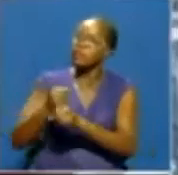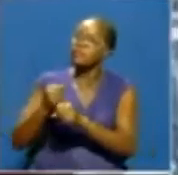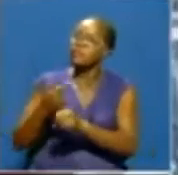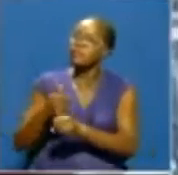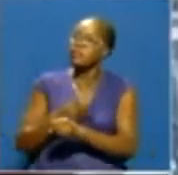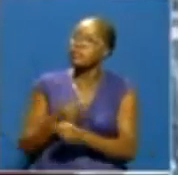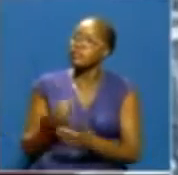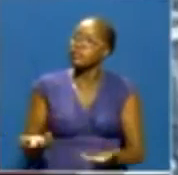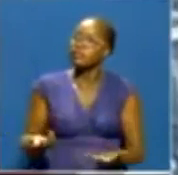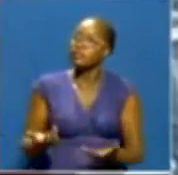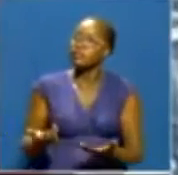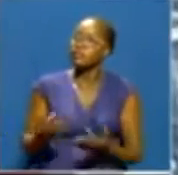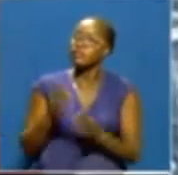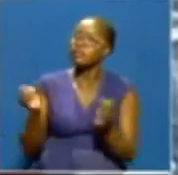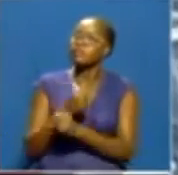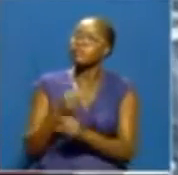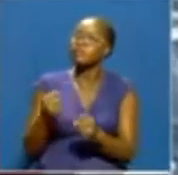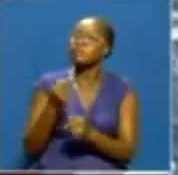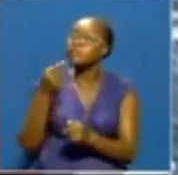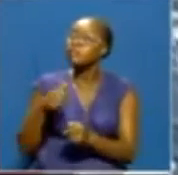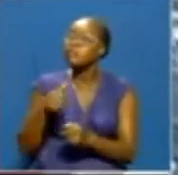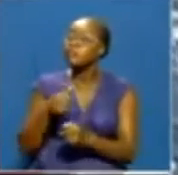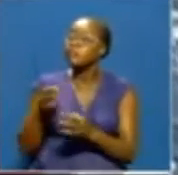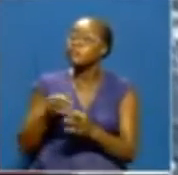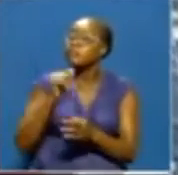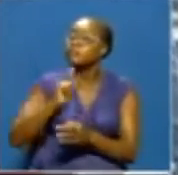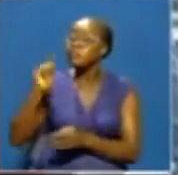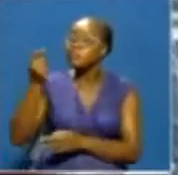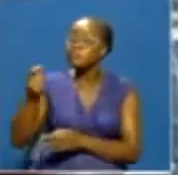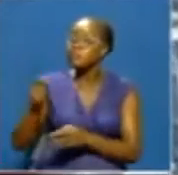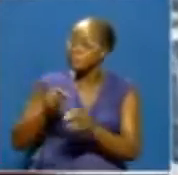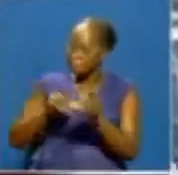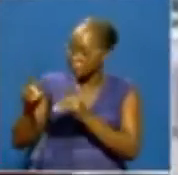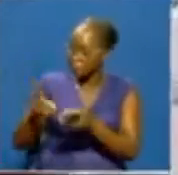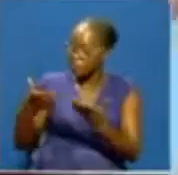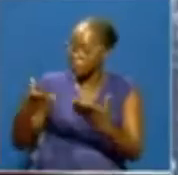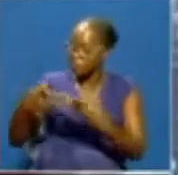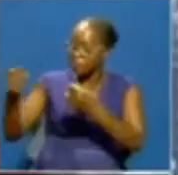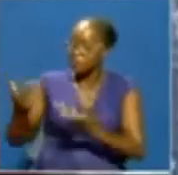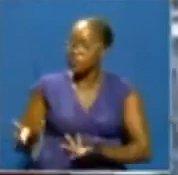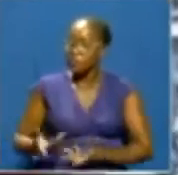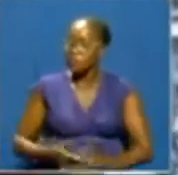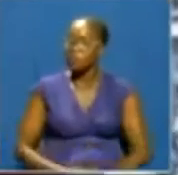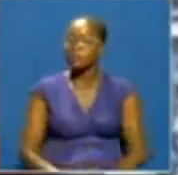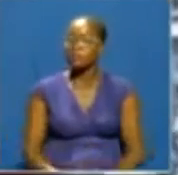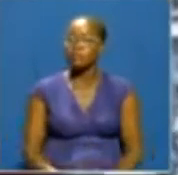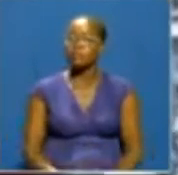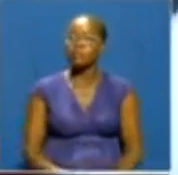siku. Kama itawezekana pia watuambie kama sisi si wa Kenya, watuelekeze pale tutaenda. Sawa, wacha niongee